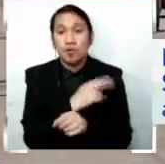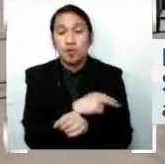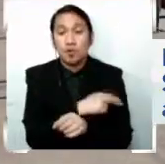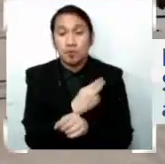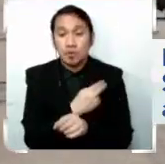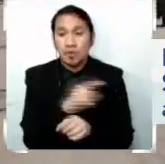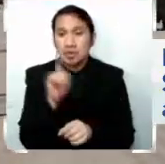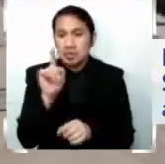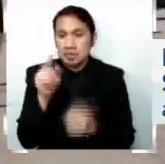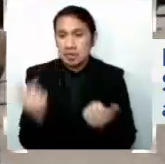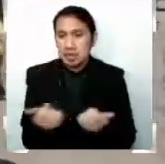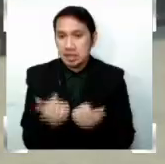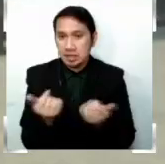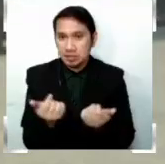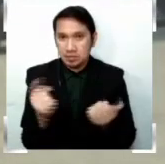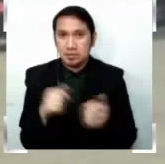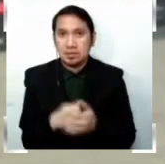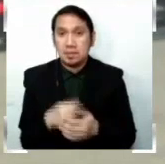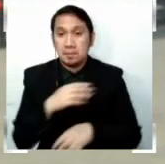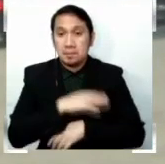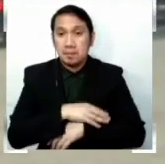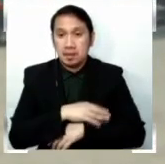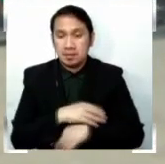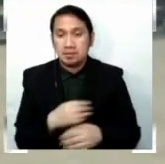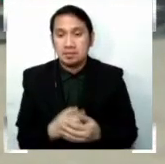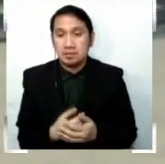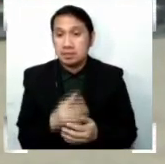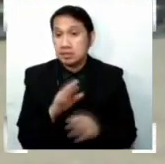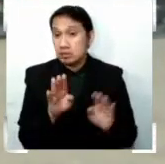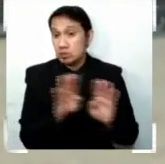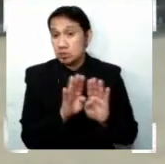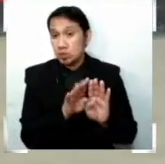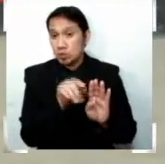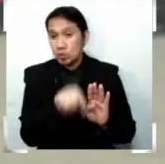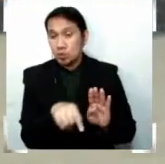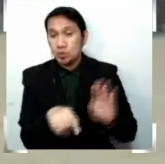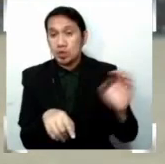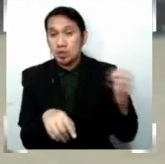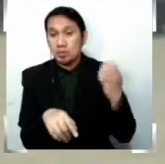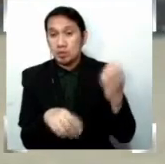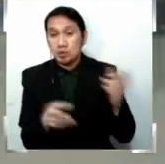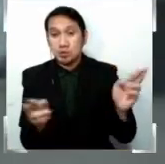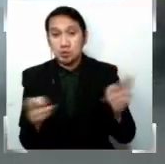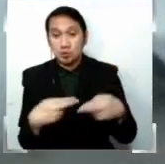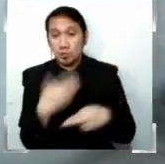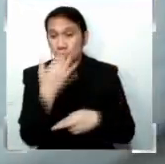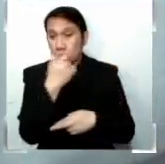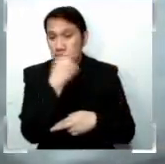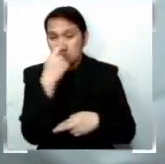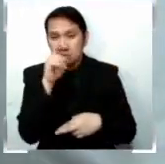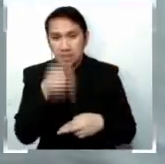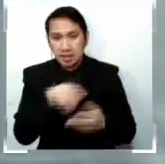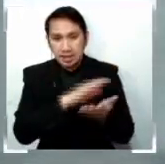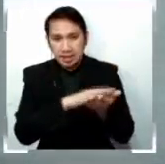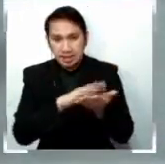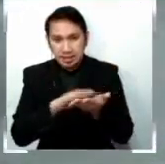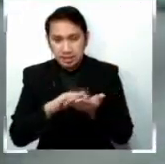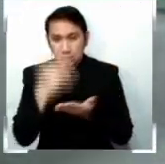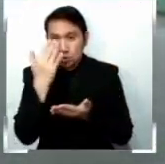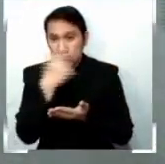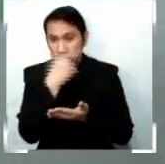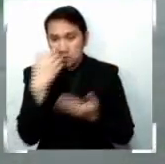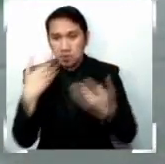available na PDA COVID bed. Sarado pa ang kanilang emergency room at triage area dahil dinidisinfect ito dahil sa posibleng kaso